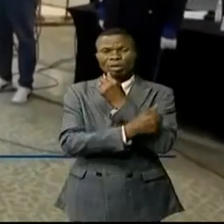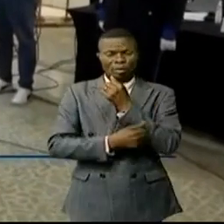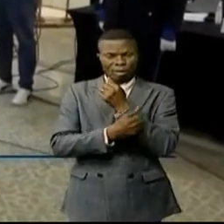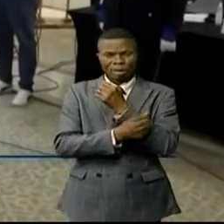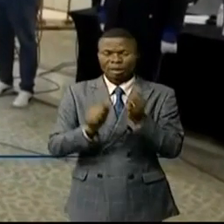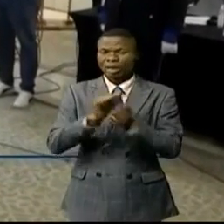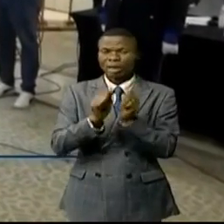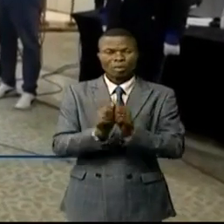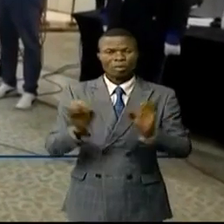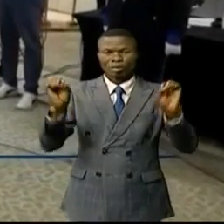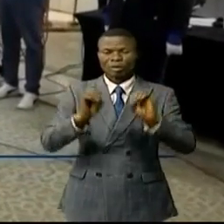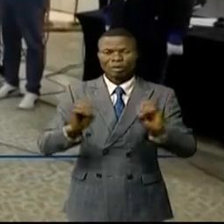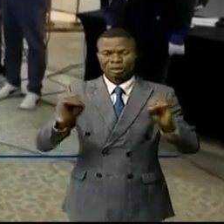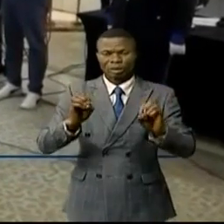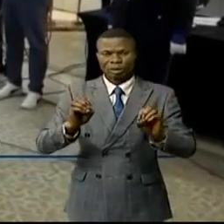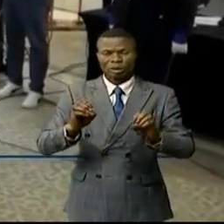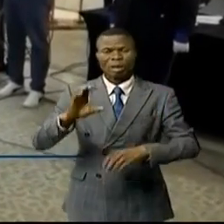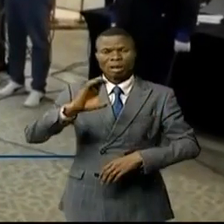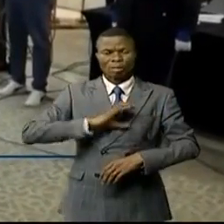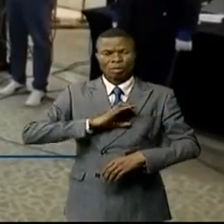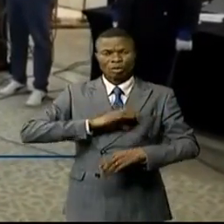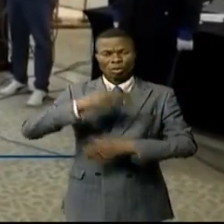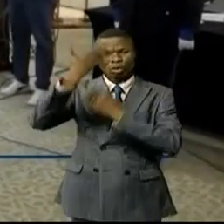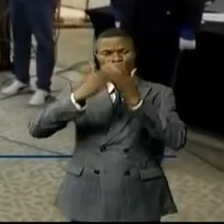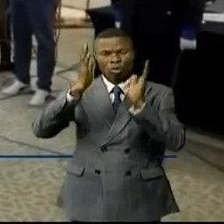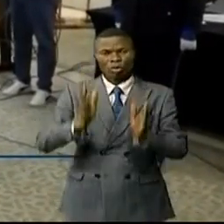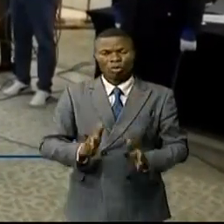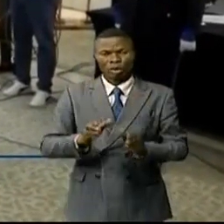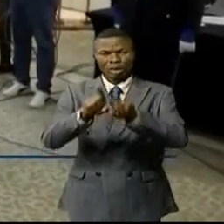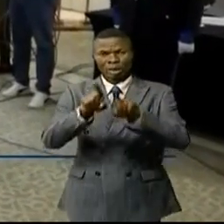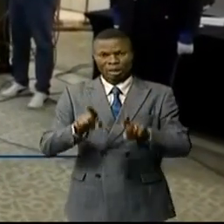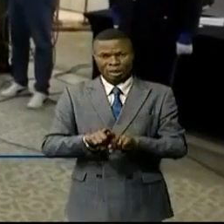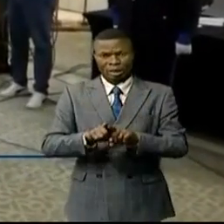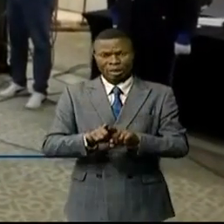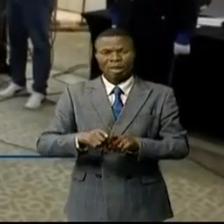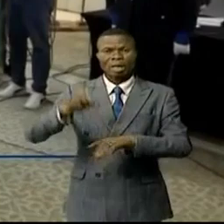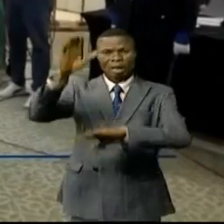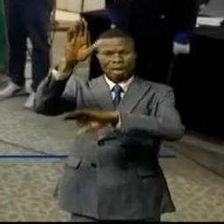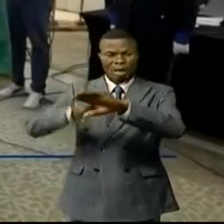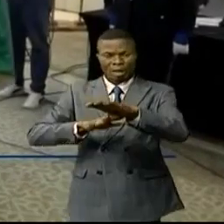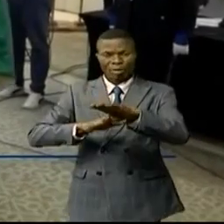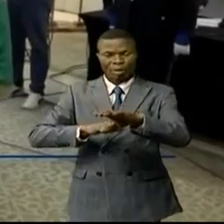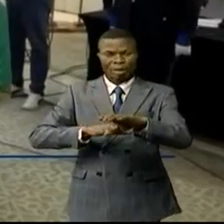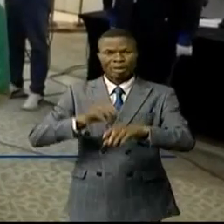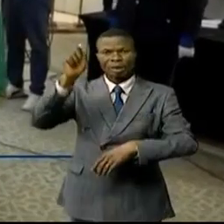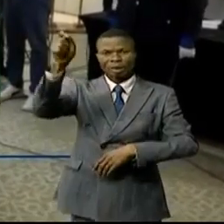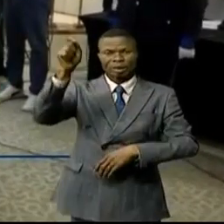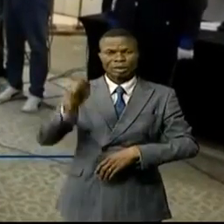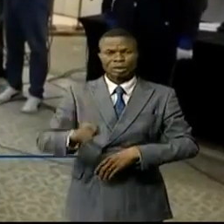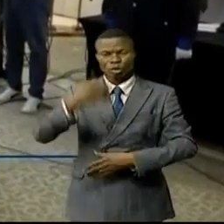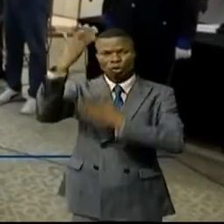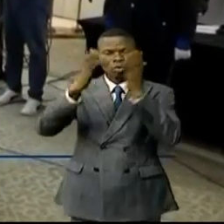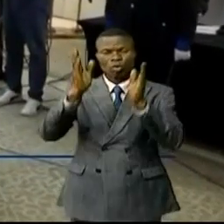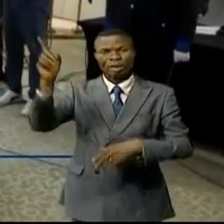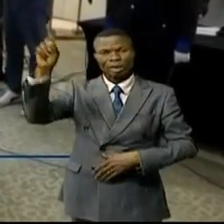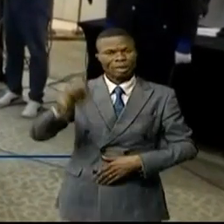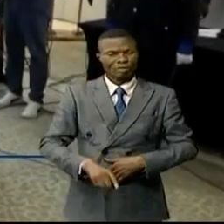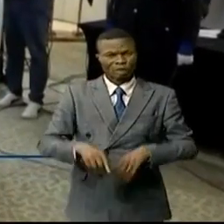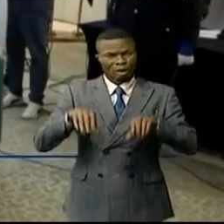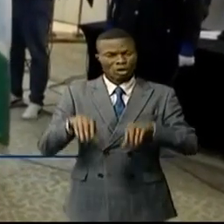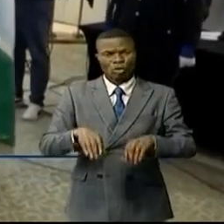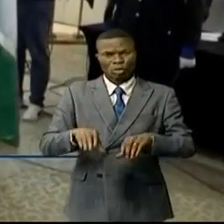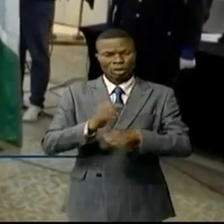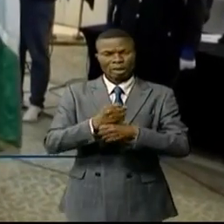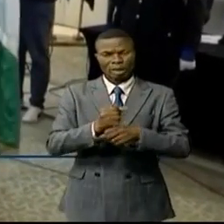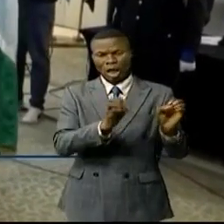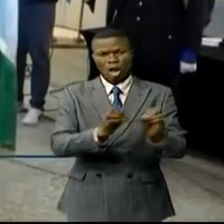pour la police, notre police, de faire venir des éléments de la police rwandaise pour venir mettre de